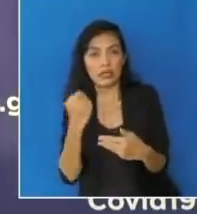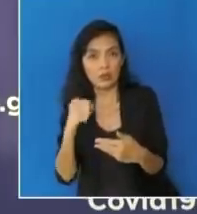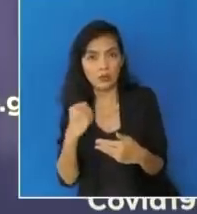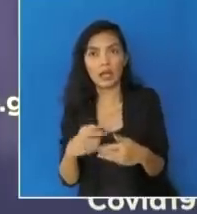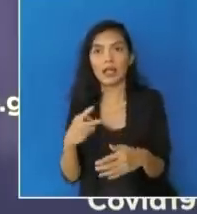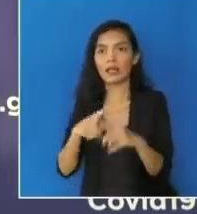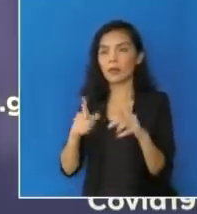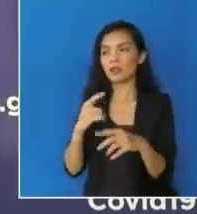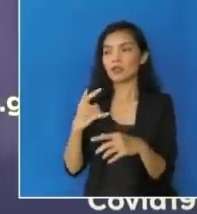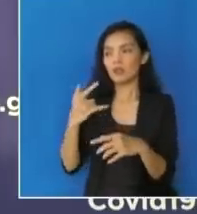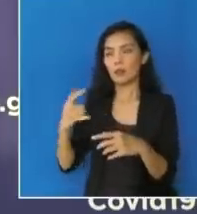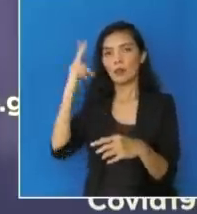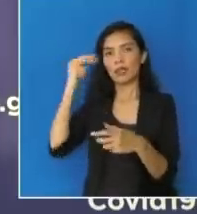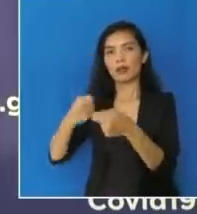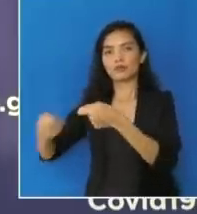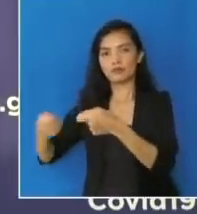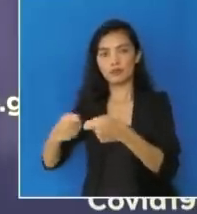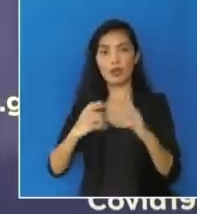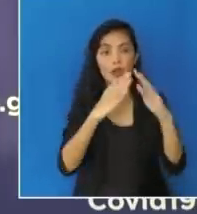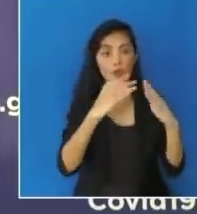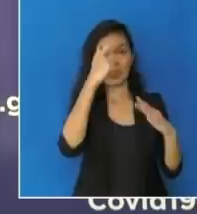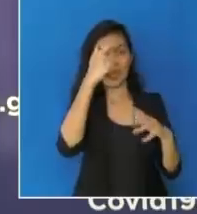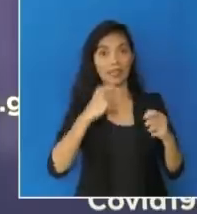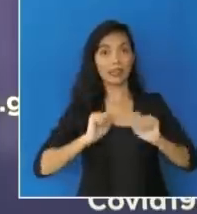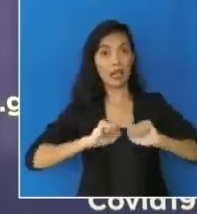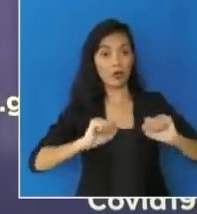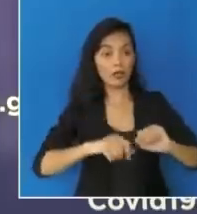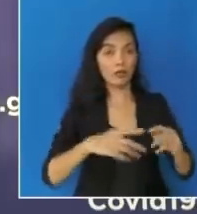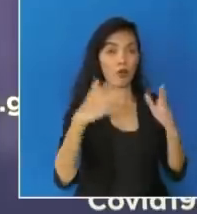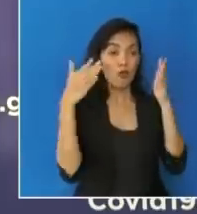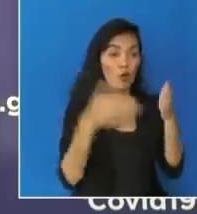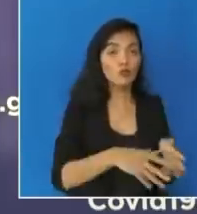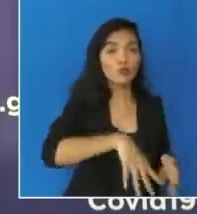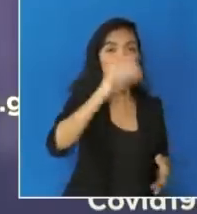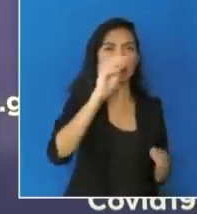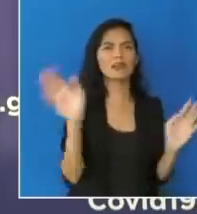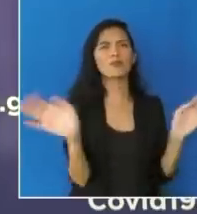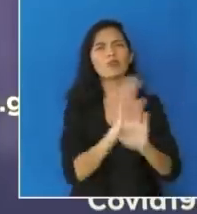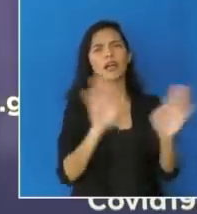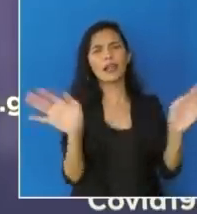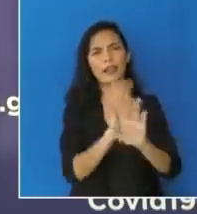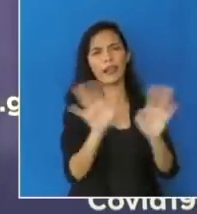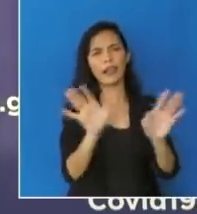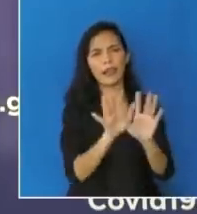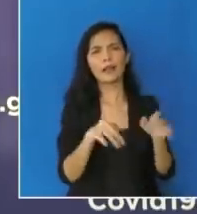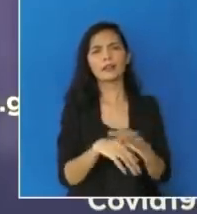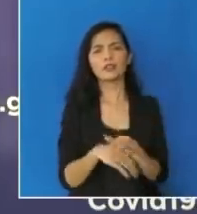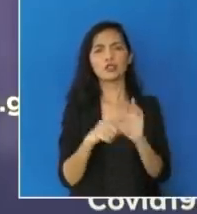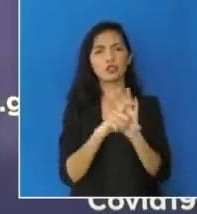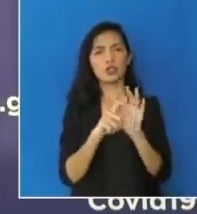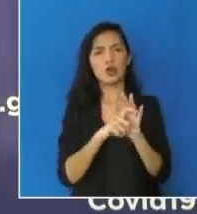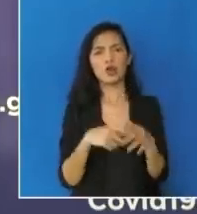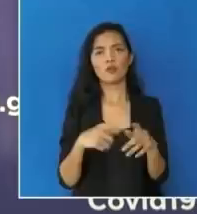Rumah sakit darurat ini bukan hanya dibentuk di tingkat pusat, yang seperti kita ketahui di Rumah